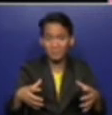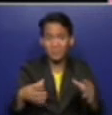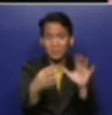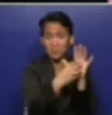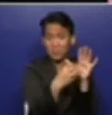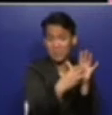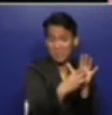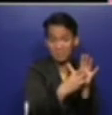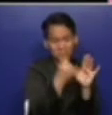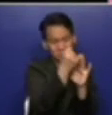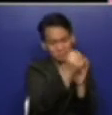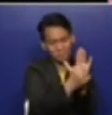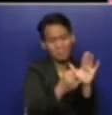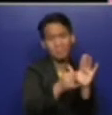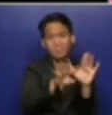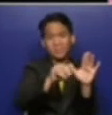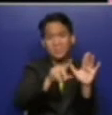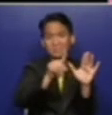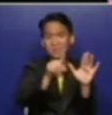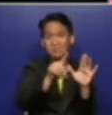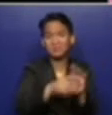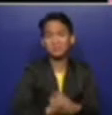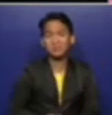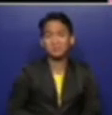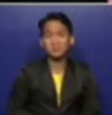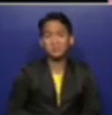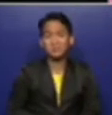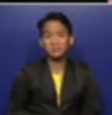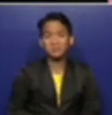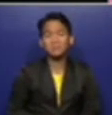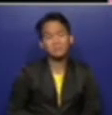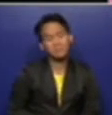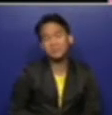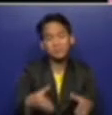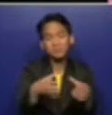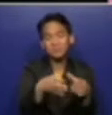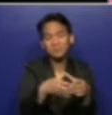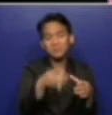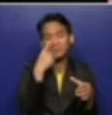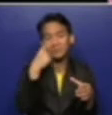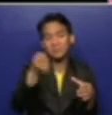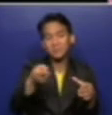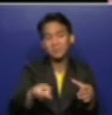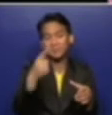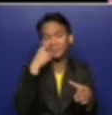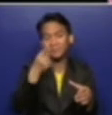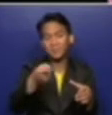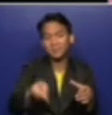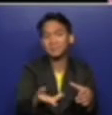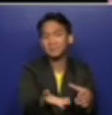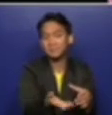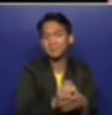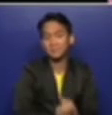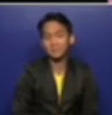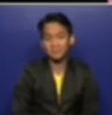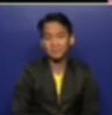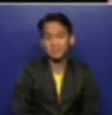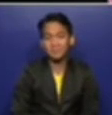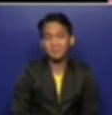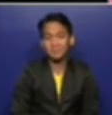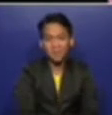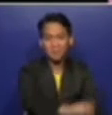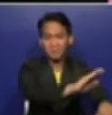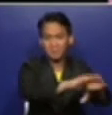นอย่างน้อยนะครับหลายจังหวัดมีการชุมนุมซ้ำลักษณะการชุมนุมจะเป็นลักษณะการชุมนุมเฉพาะกิจชั่วคราวที่เ